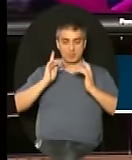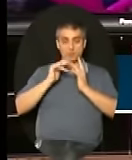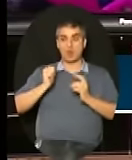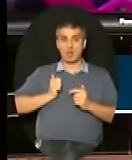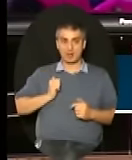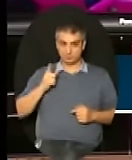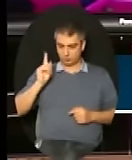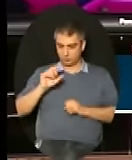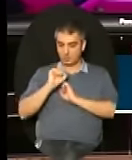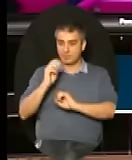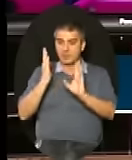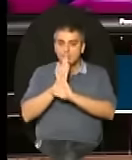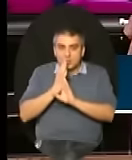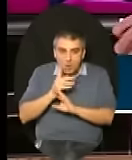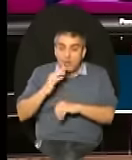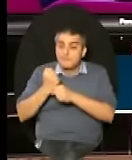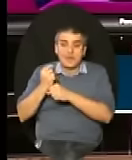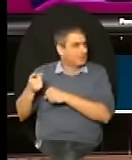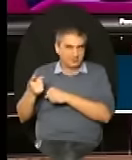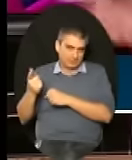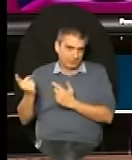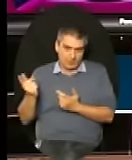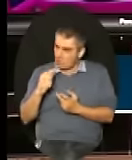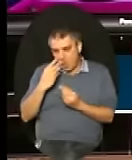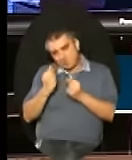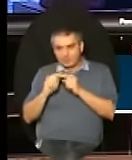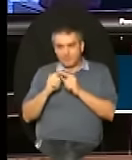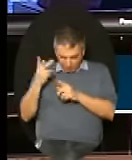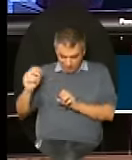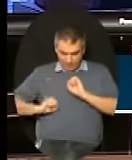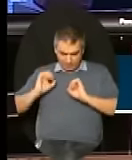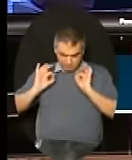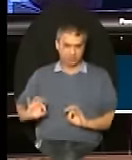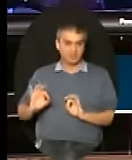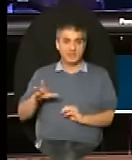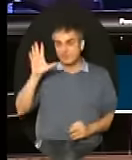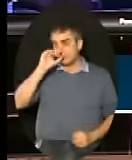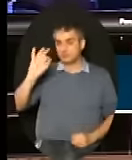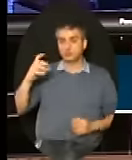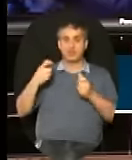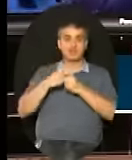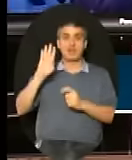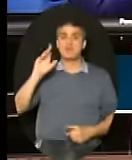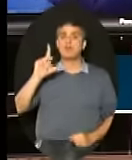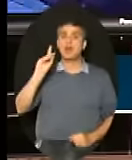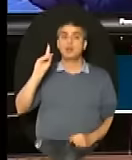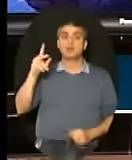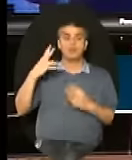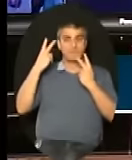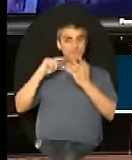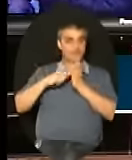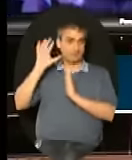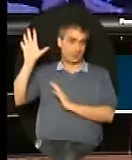צה"ל, זה יש בהם תמיכה בטרור במעשה, אני לא צריכה על רמזים. ומאחר והתפיסה של בל"ד היא תפיסה